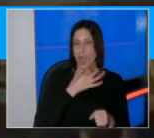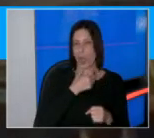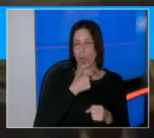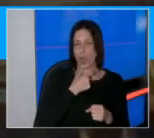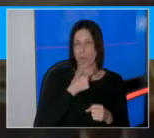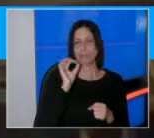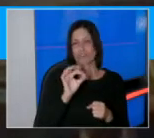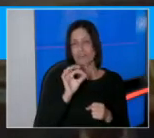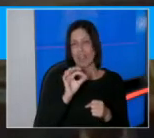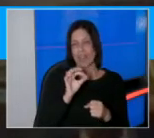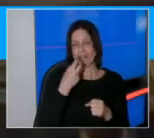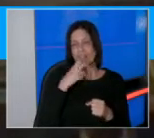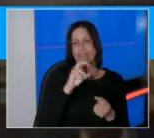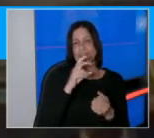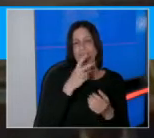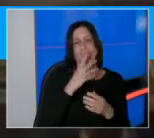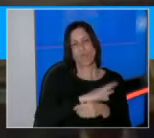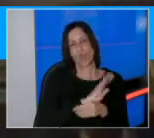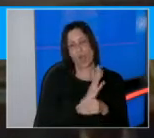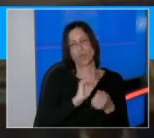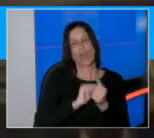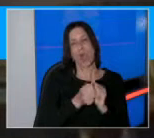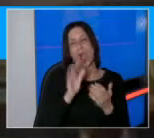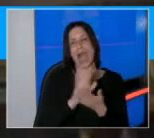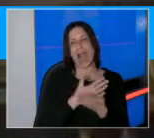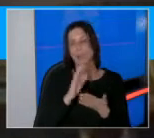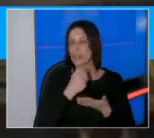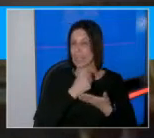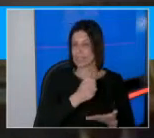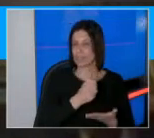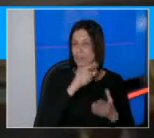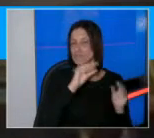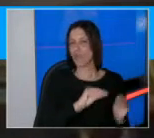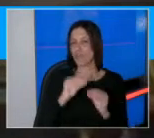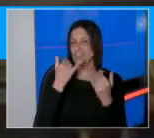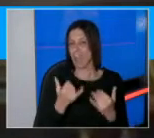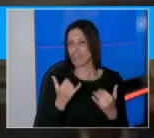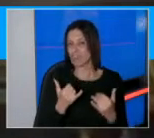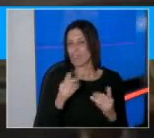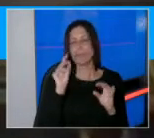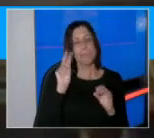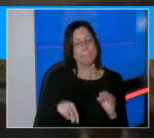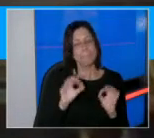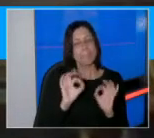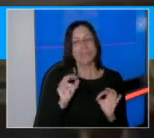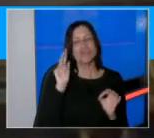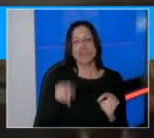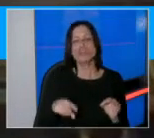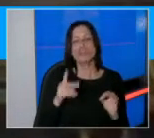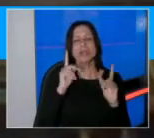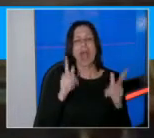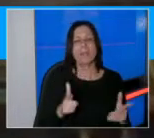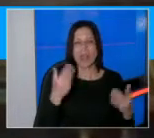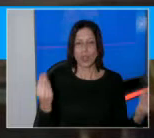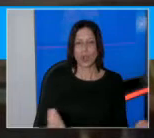לתעדף את הקורונה, או כל מיני החלטות תקציביות הזויות. שעוברות עכשיו, ואנחנו באמת, יש מלחמה, כל דבר כזה,